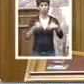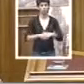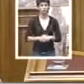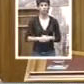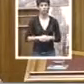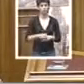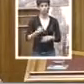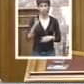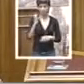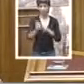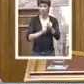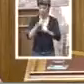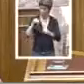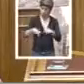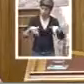Μιλτιάδη Έβερτ.